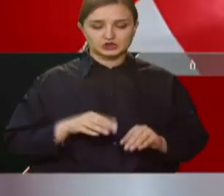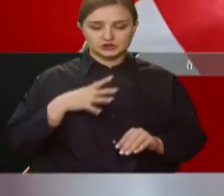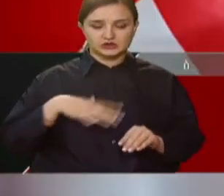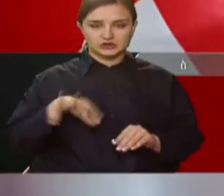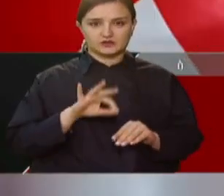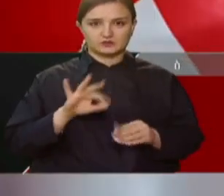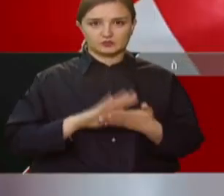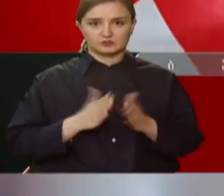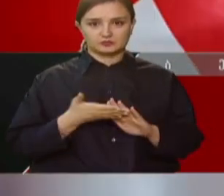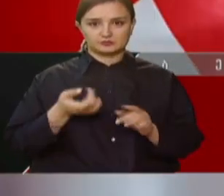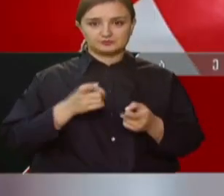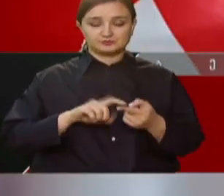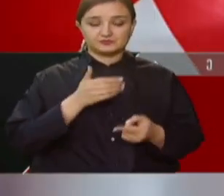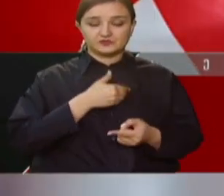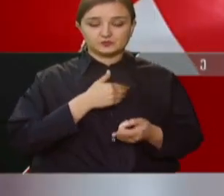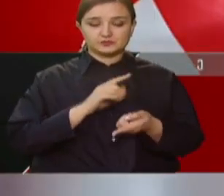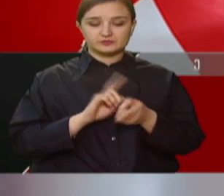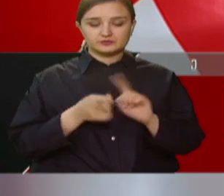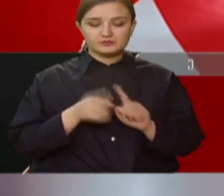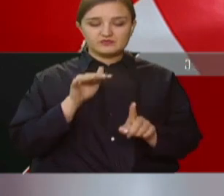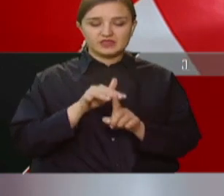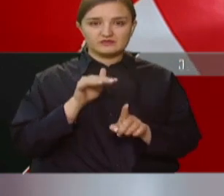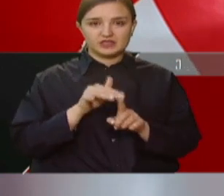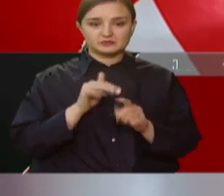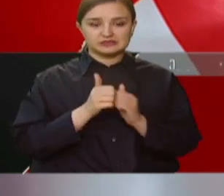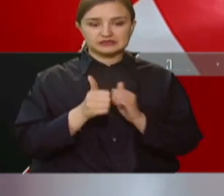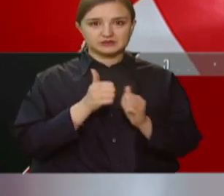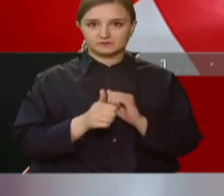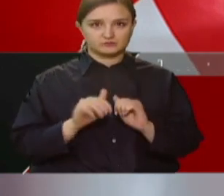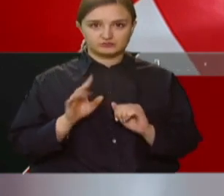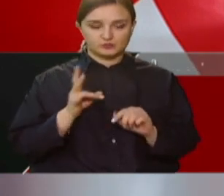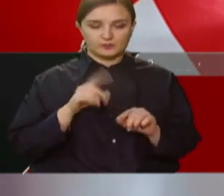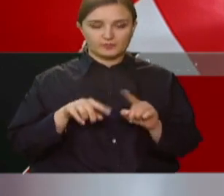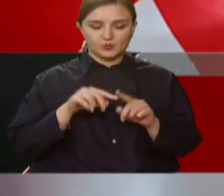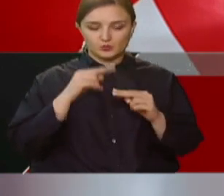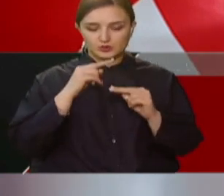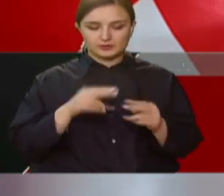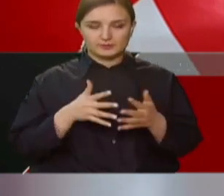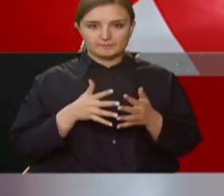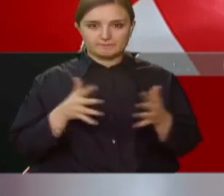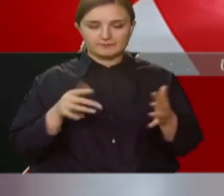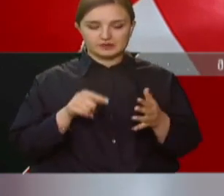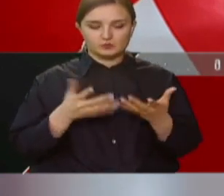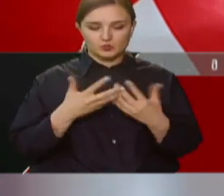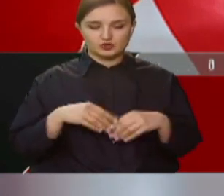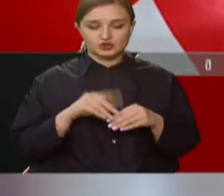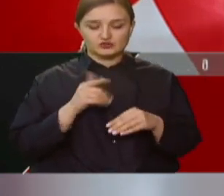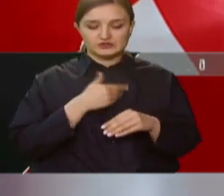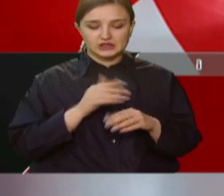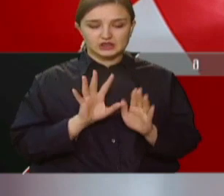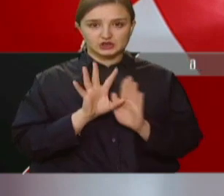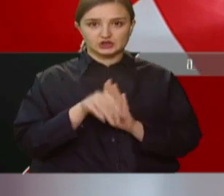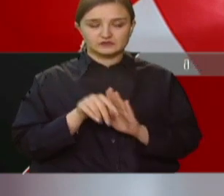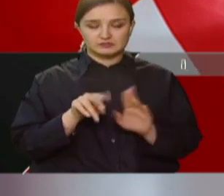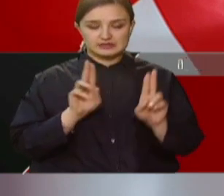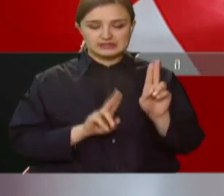დაკავშირებით. ვისურვებდი, რომ ნაცვლად თავდასხმებისა, წინასწარი თავდასხმებისა აქცენტი გაკეთდეს იმაზე, რომ იმ ოჯახში, სადაც ჩვენ გვინდა შესვლა,